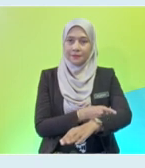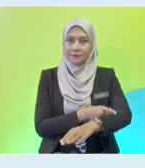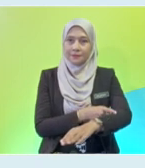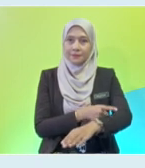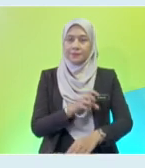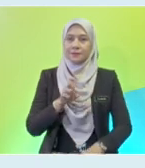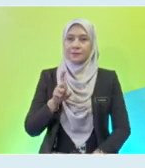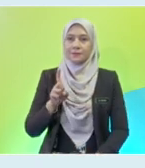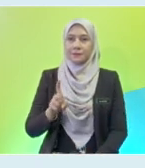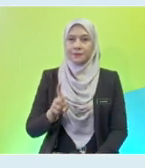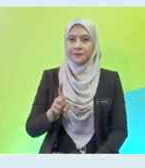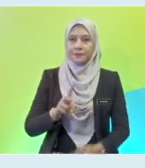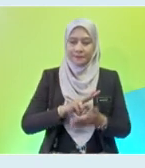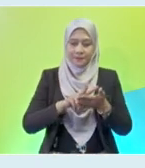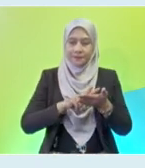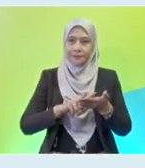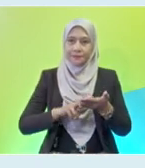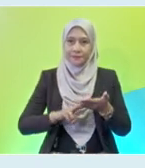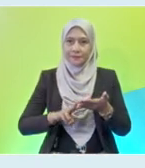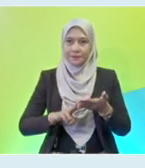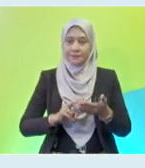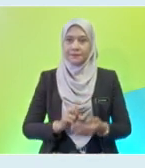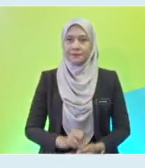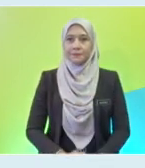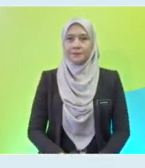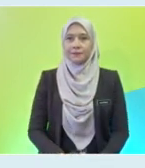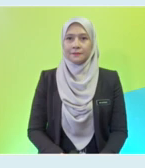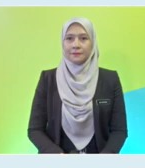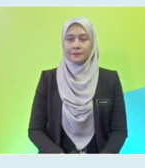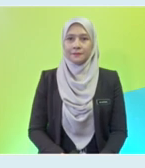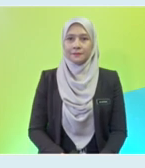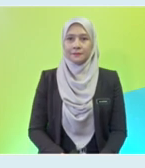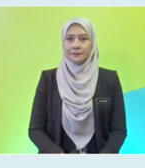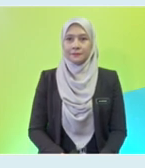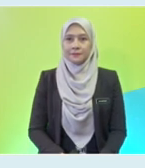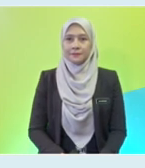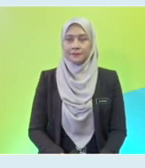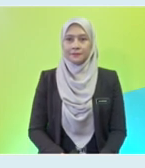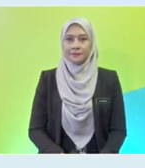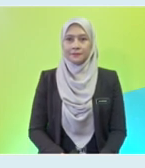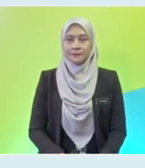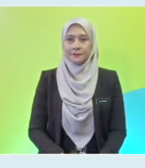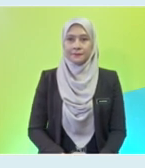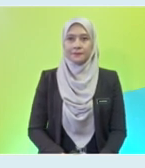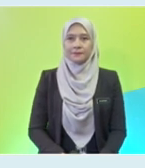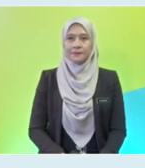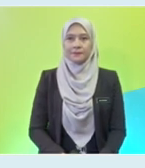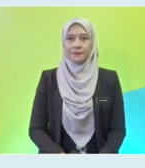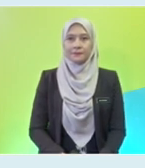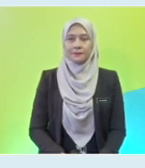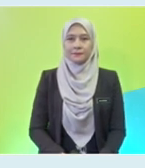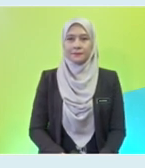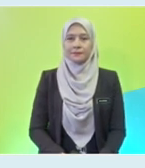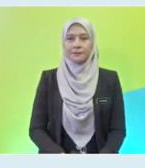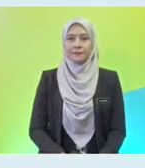juga larut dalam larutan amonia jadi yang ketiga apabila ditambah pada larutan barium